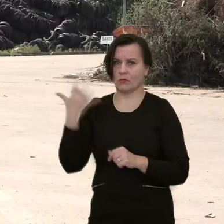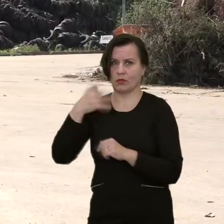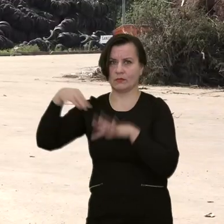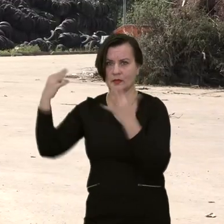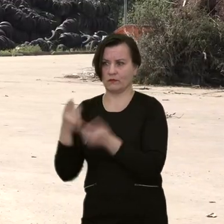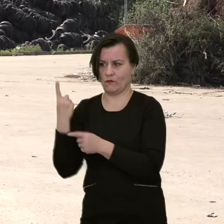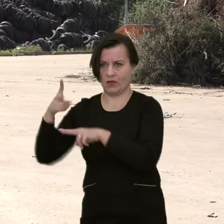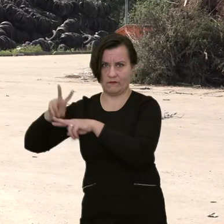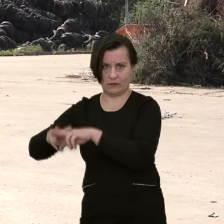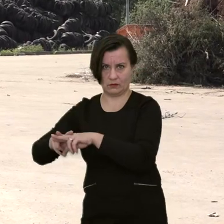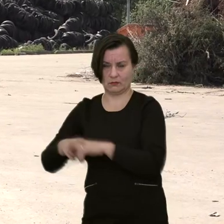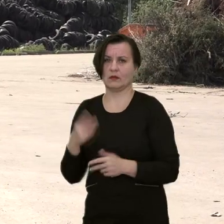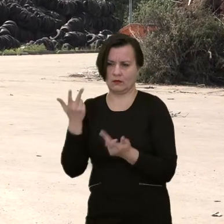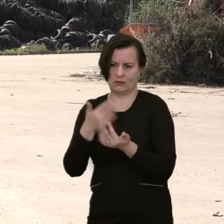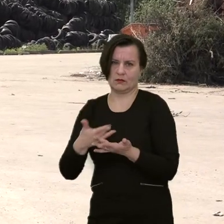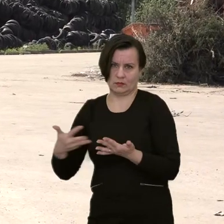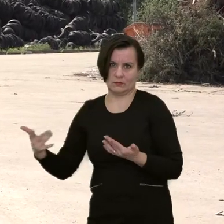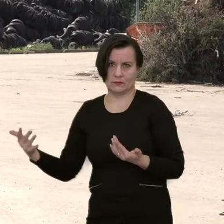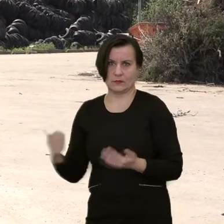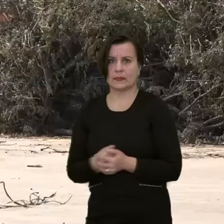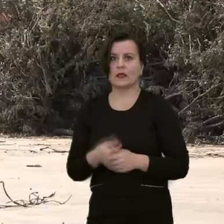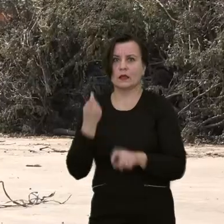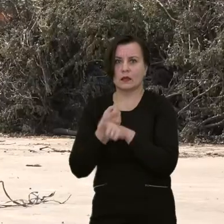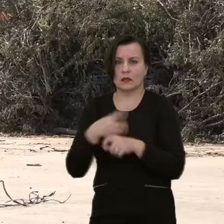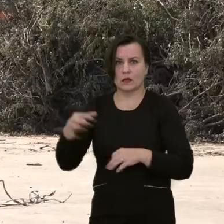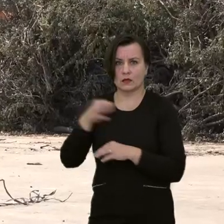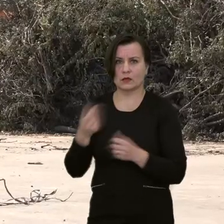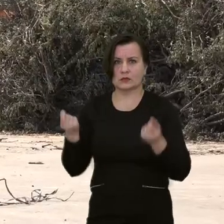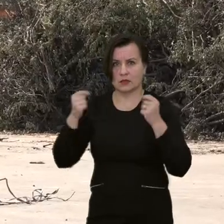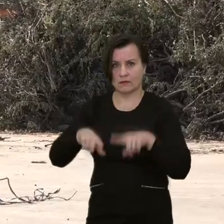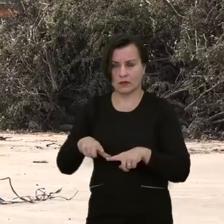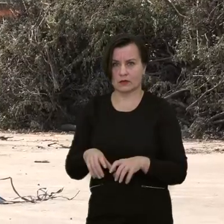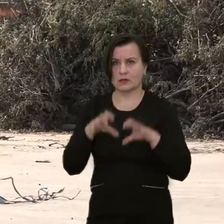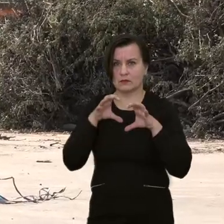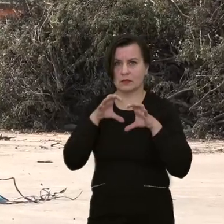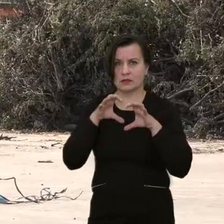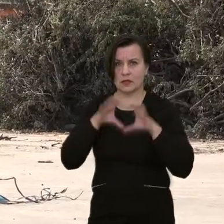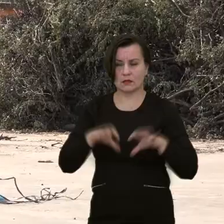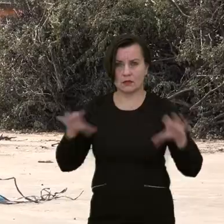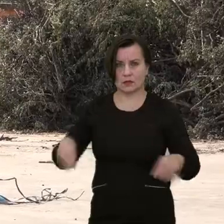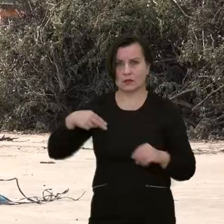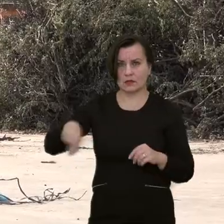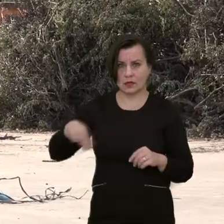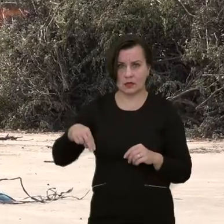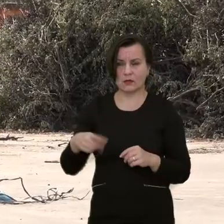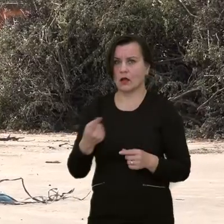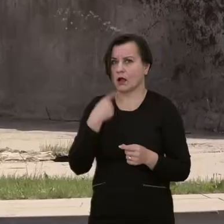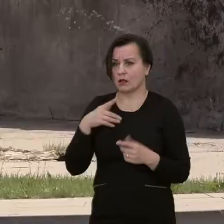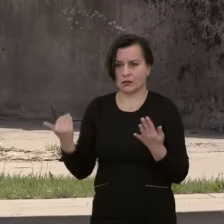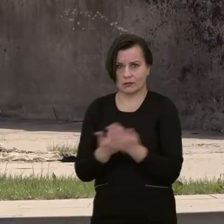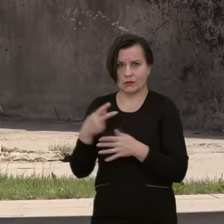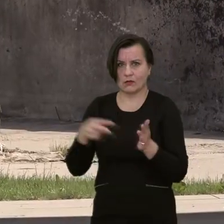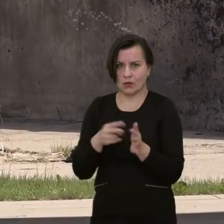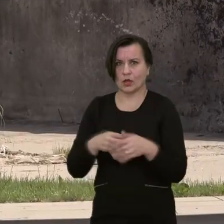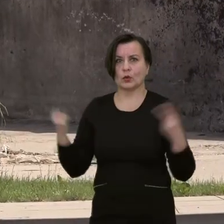o 59 už vietą ir taip toliau. Kėdainių rajono savivaldybės administracijos direktorius Arūnas Kacevičius pažymėjo, jog